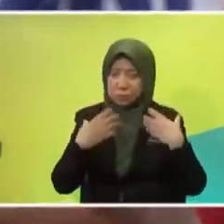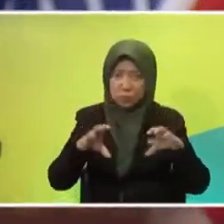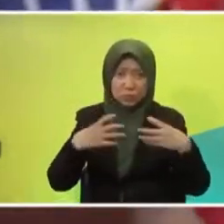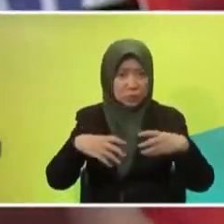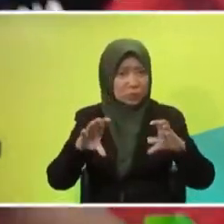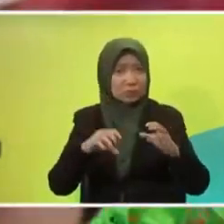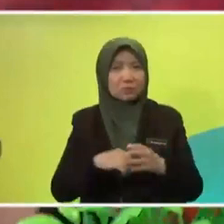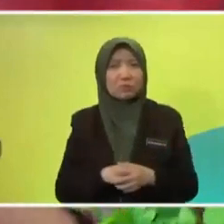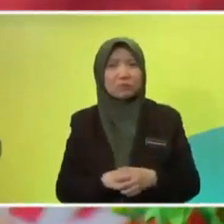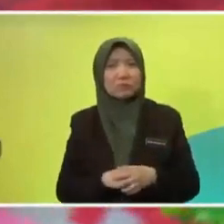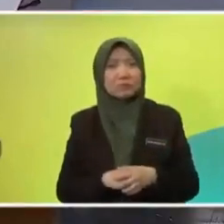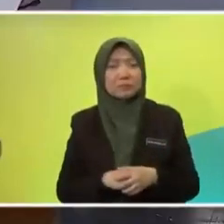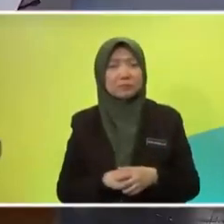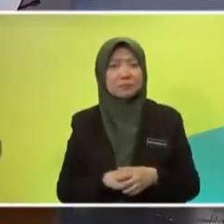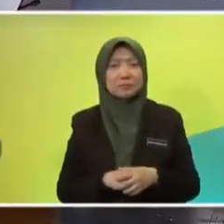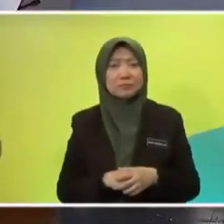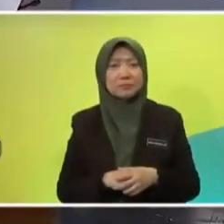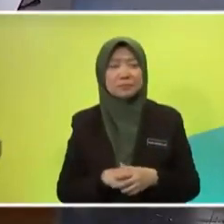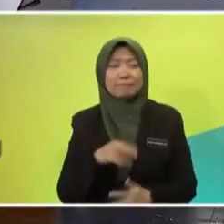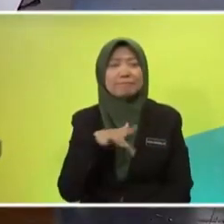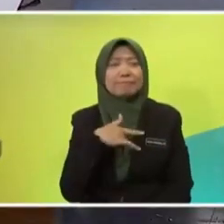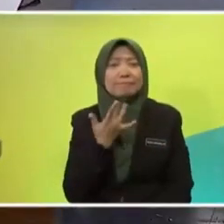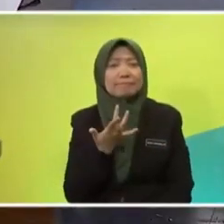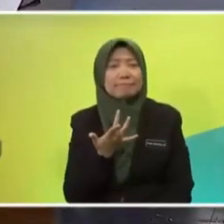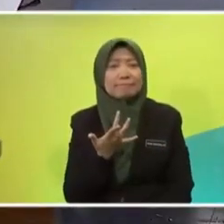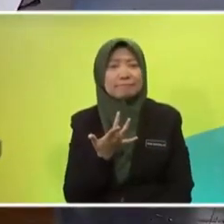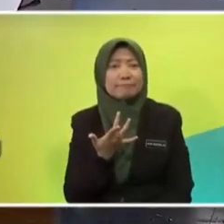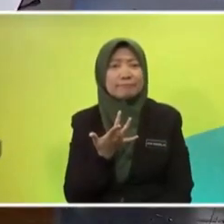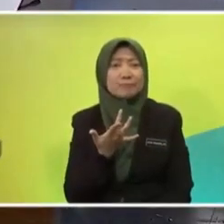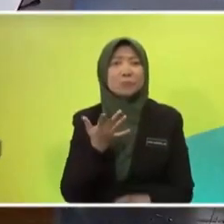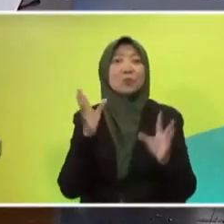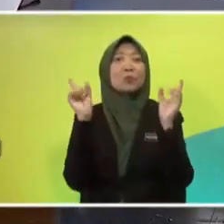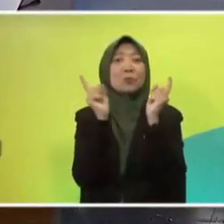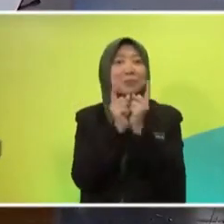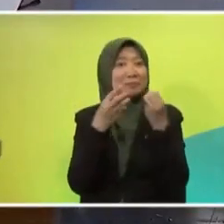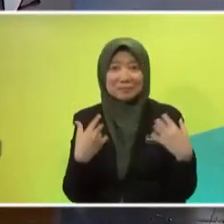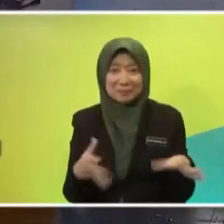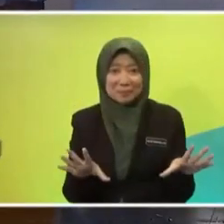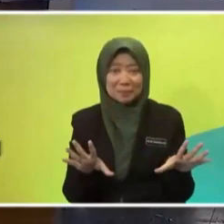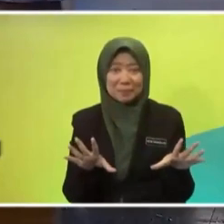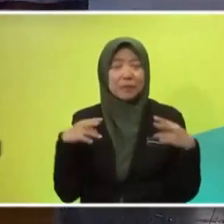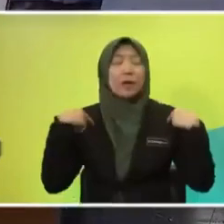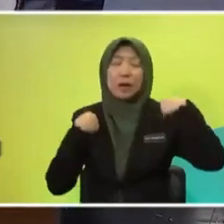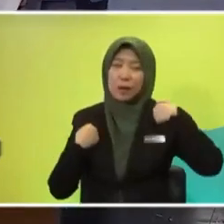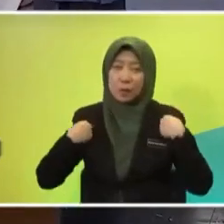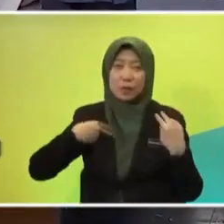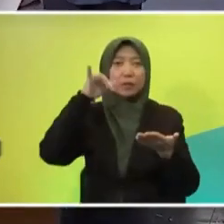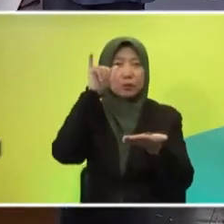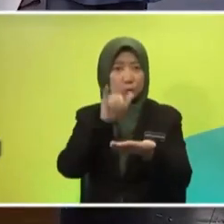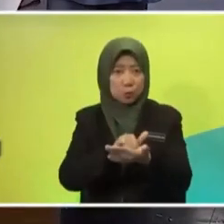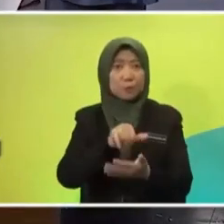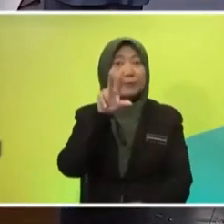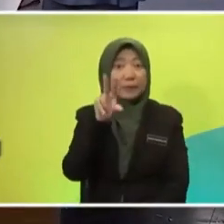Su. Okey, saya rasakan saya dah jumpalah, cikgu. Haiwannya ialah